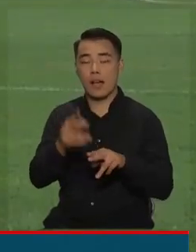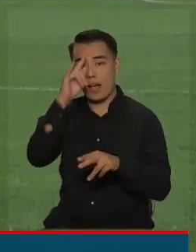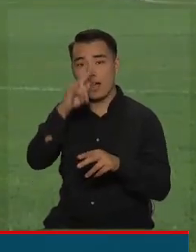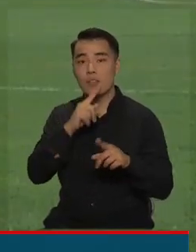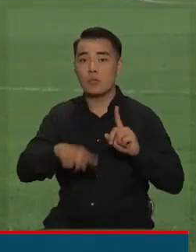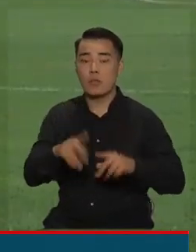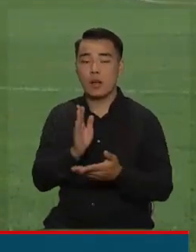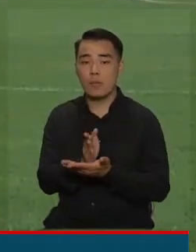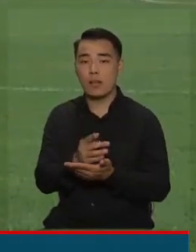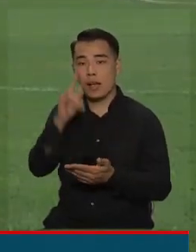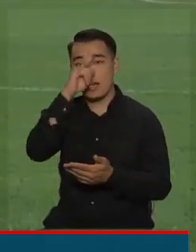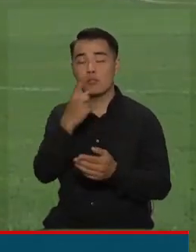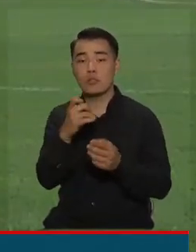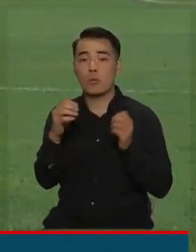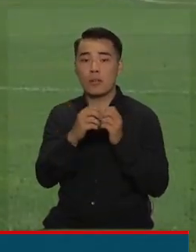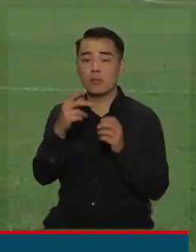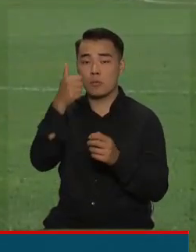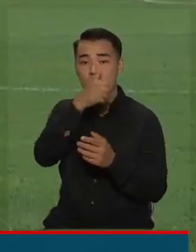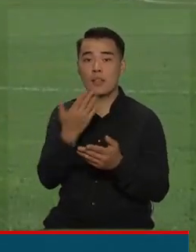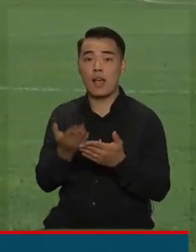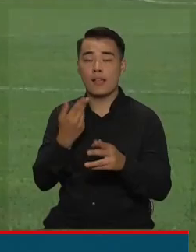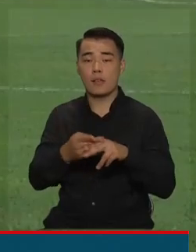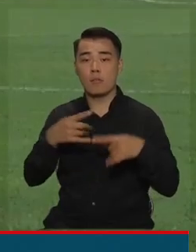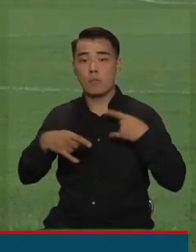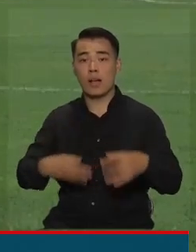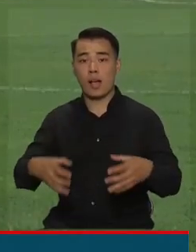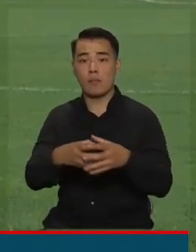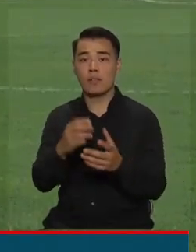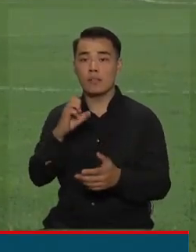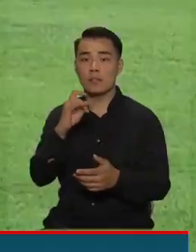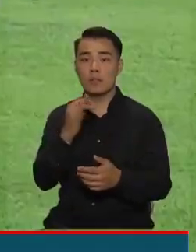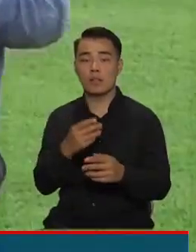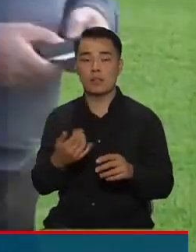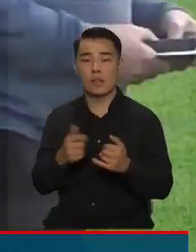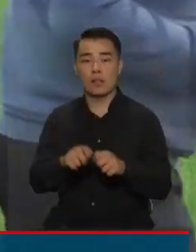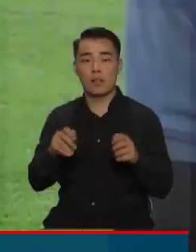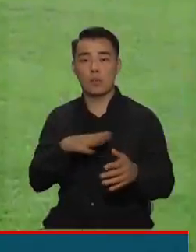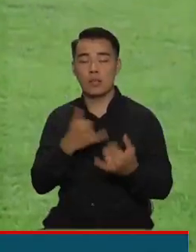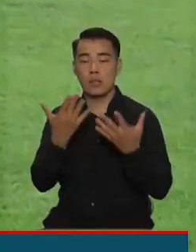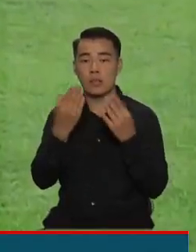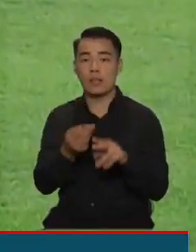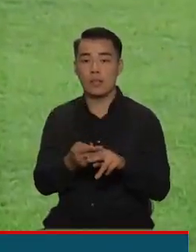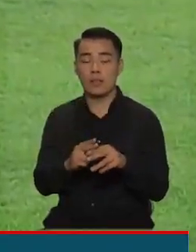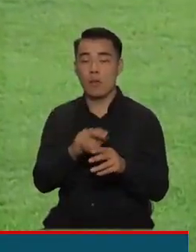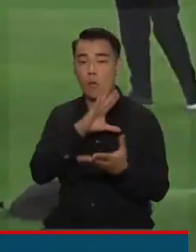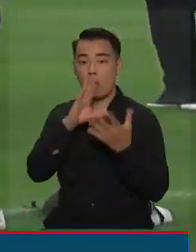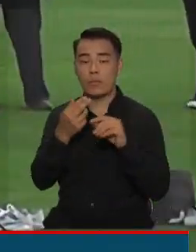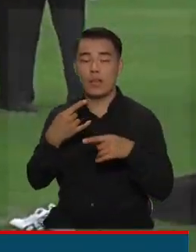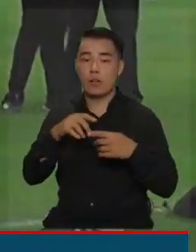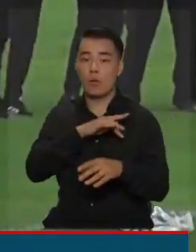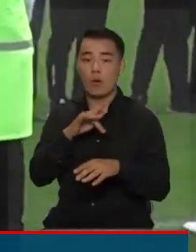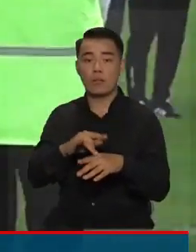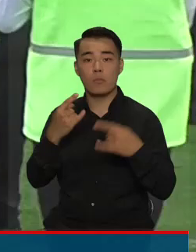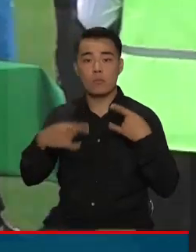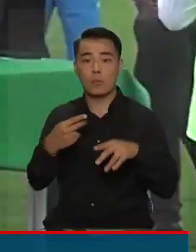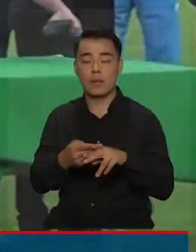110 жыл бұрын Қазақ таласындағы алғаш футбол командасы осы семейде құрылды. Бүгінгі шарада айтулы датаға орай қаладағы футбол